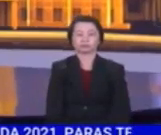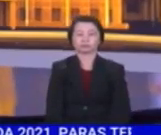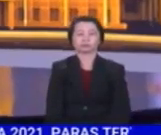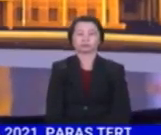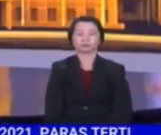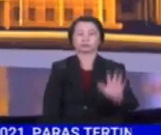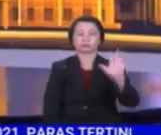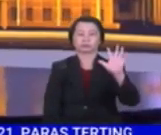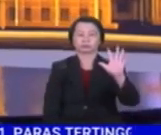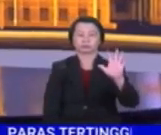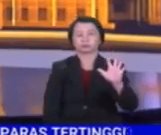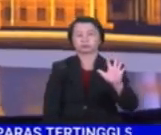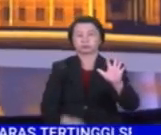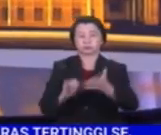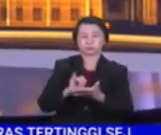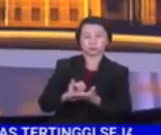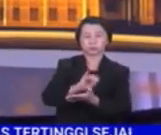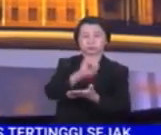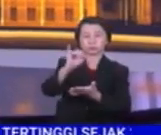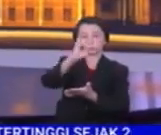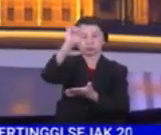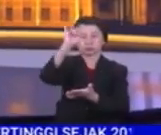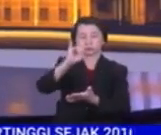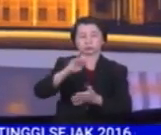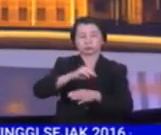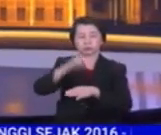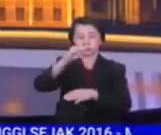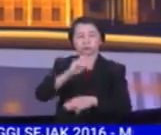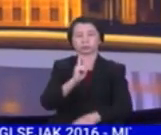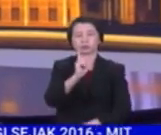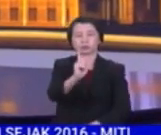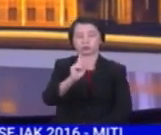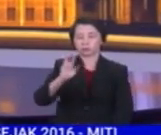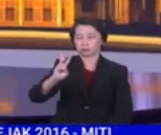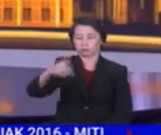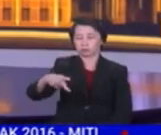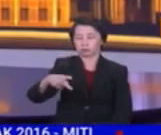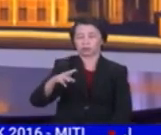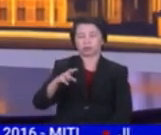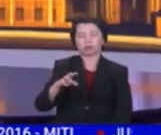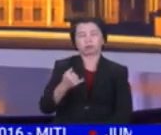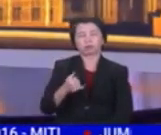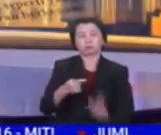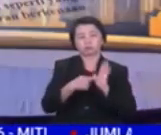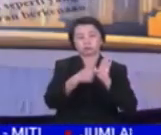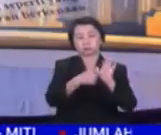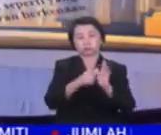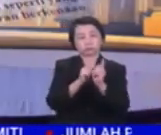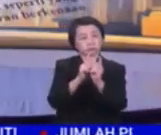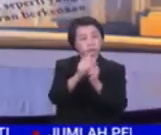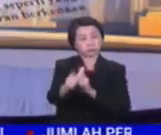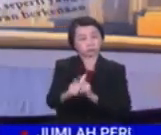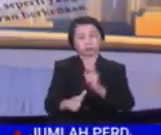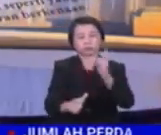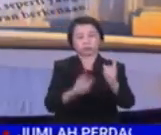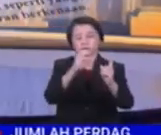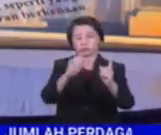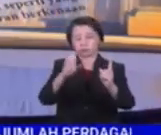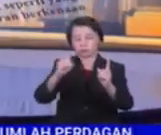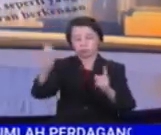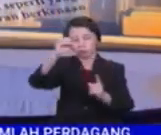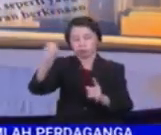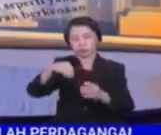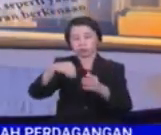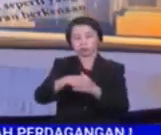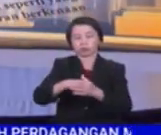Hai slime institusi pendidikan menengah Majlis agama Islam levels kecuali mawin mencatat kelulusan 100 protes